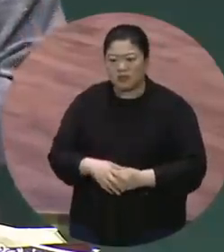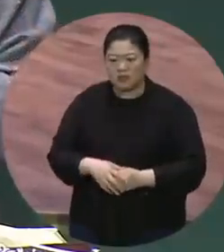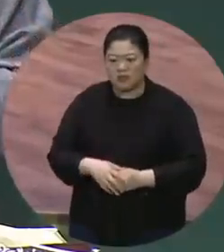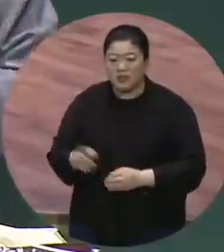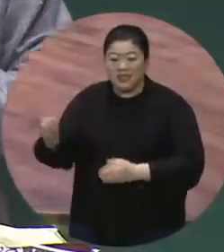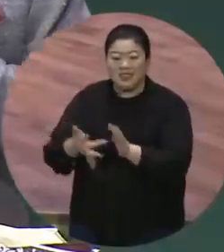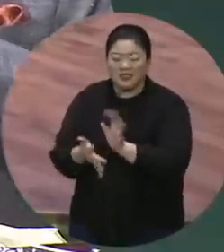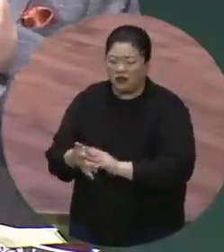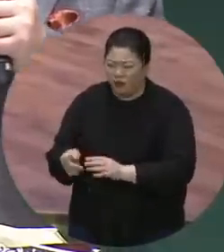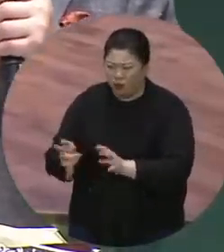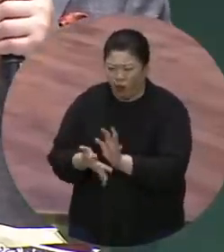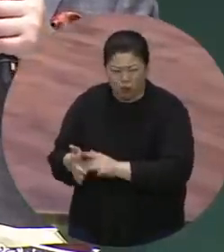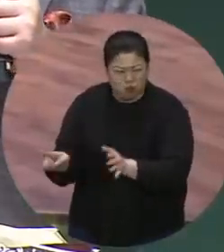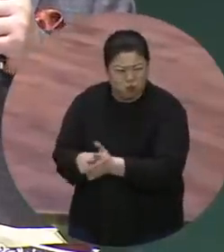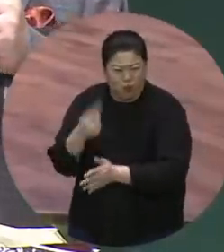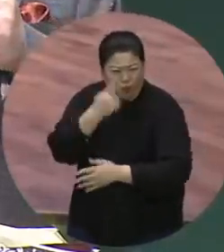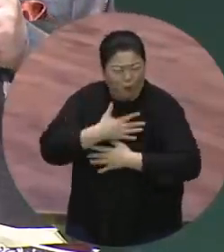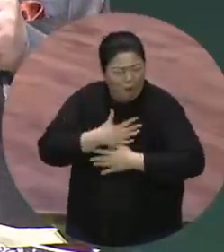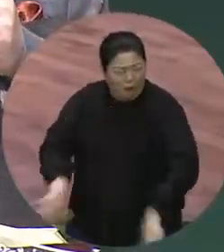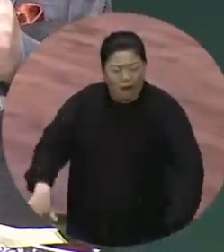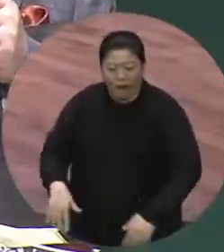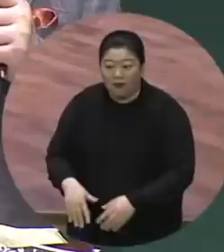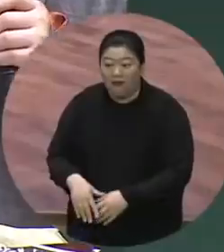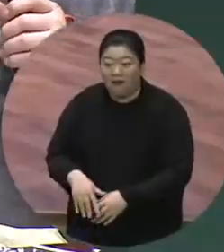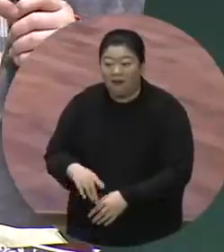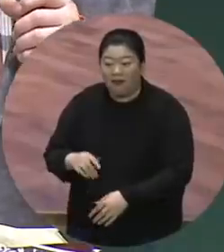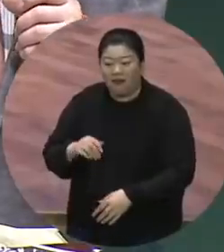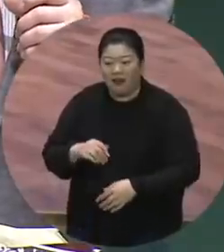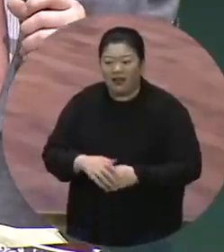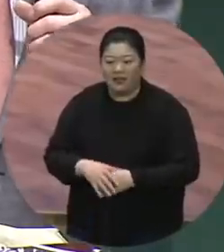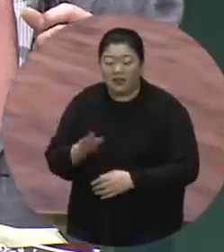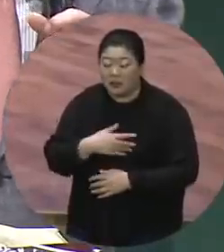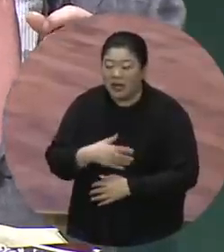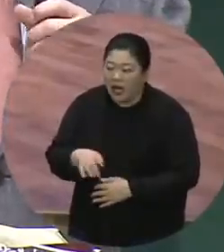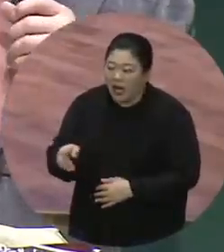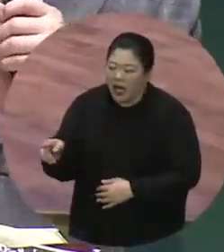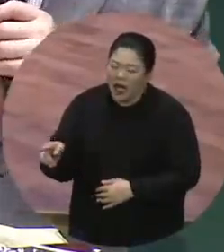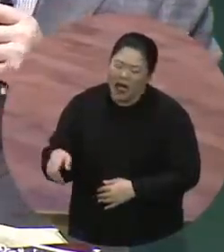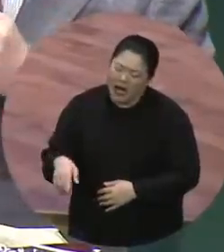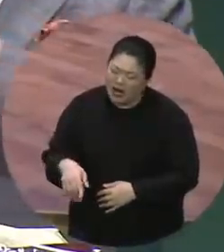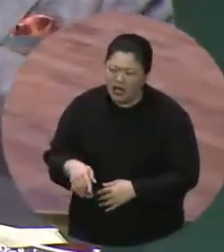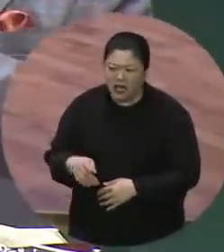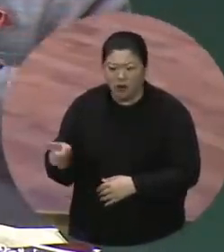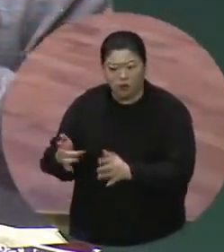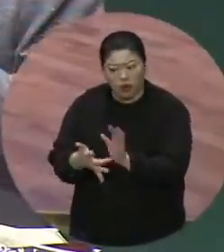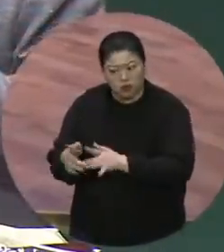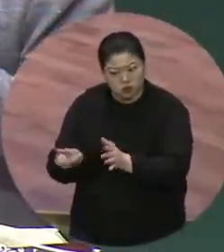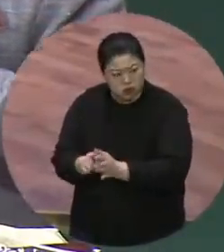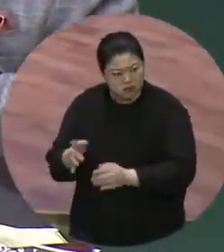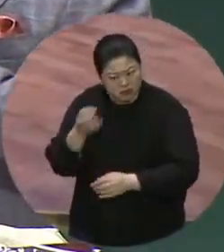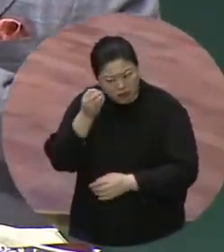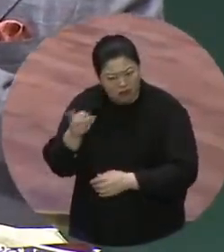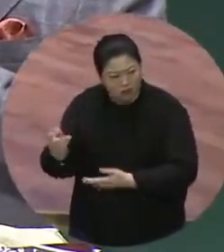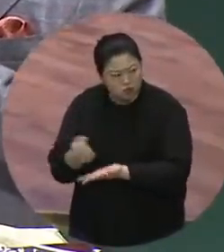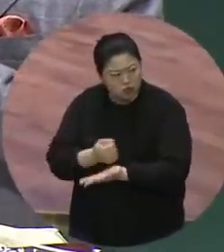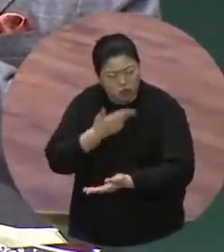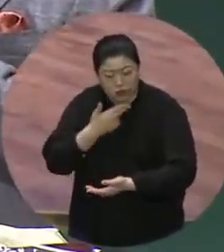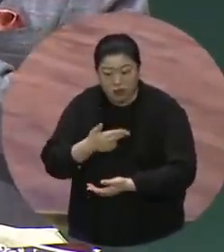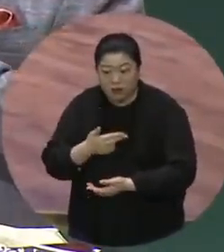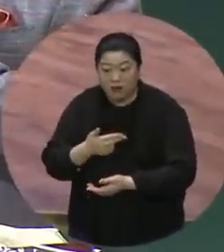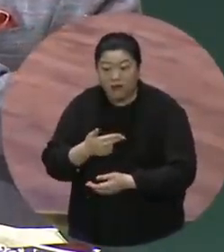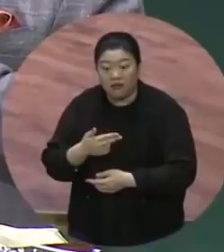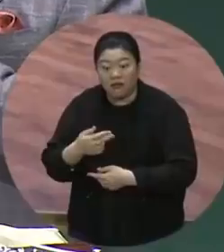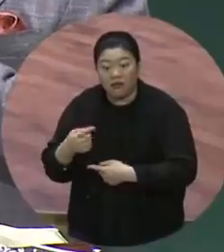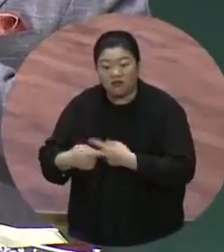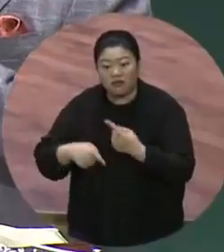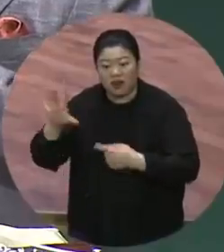여러분은 행복한 사람 되기 바랍니다. 아이, 나 재수 없어. 난 왜 이래? 하는 거 잘 안 돼.